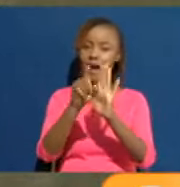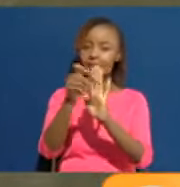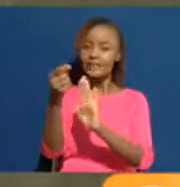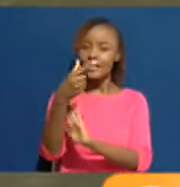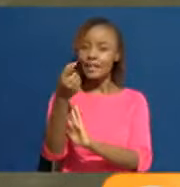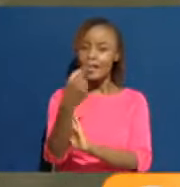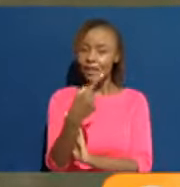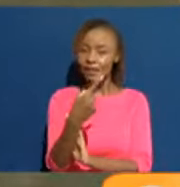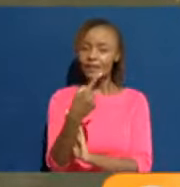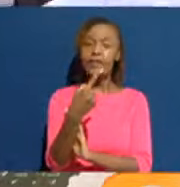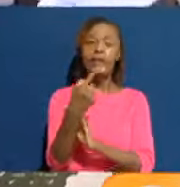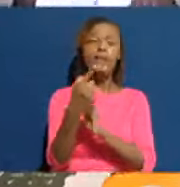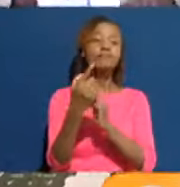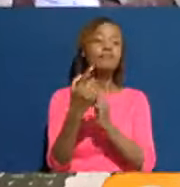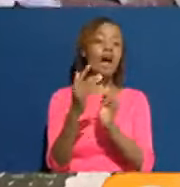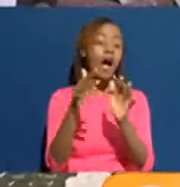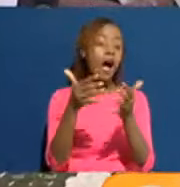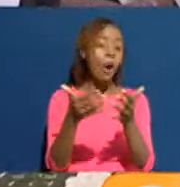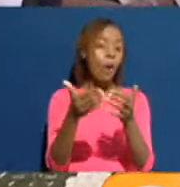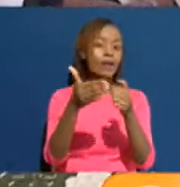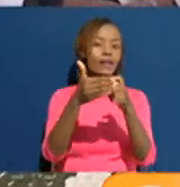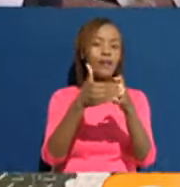asilimia 9.5.